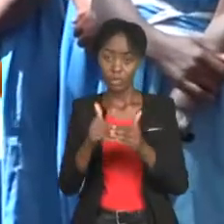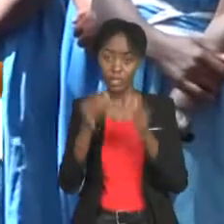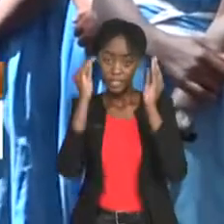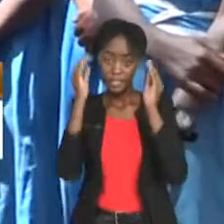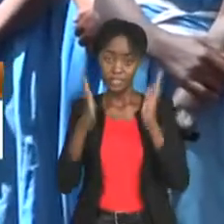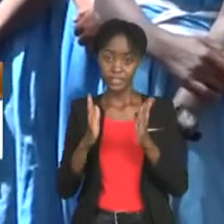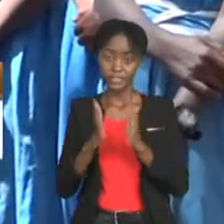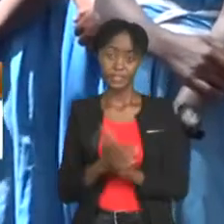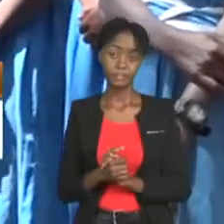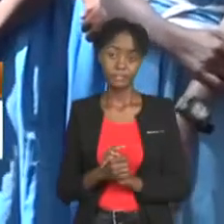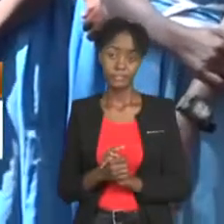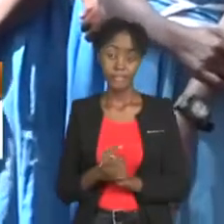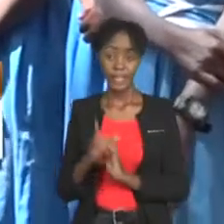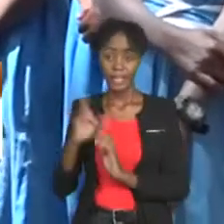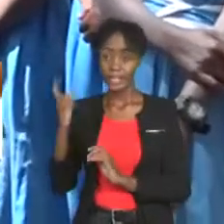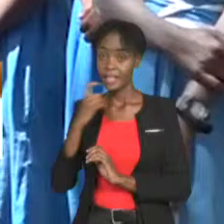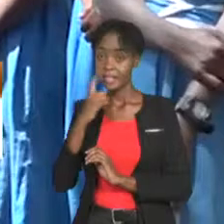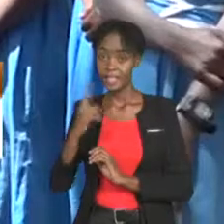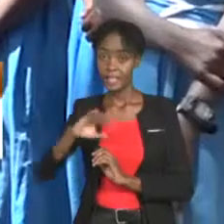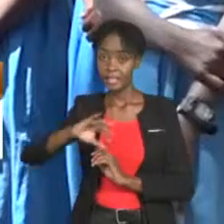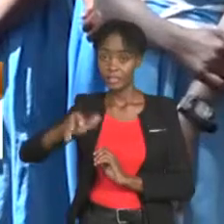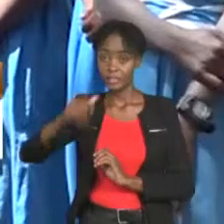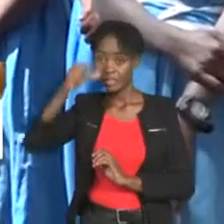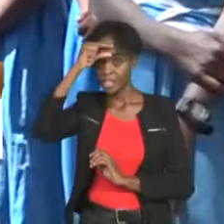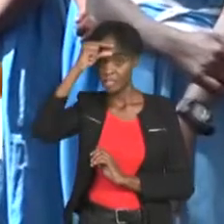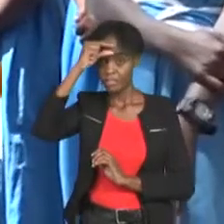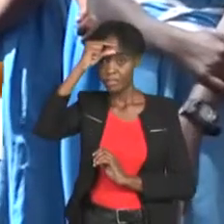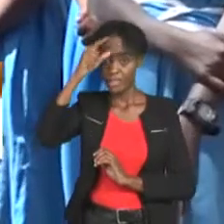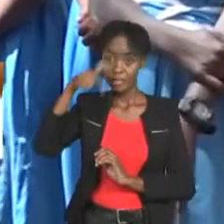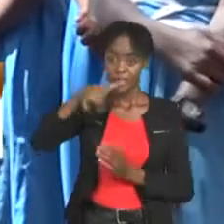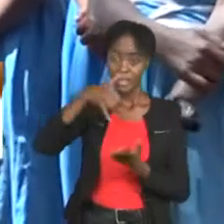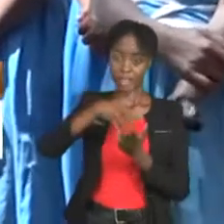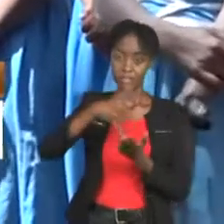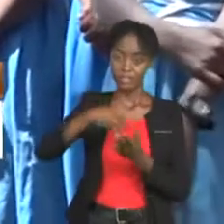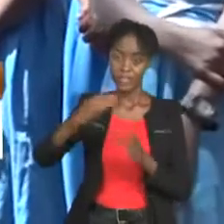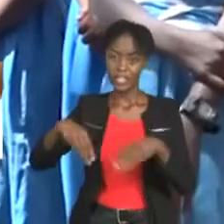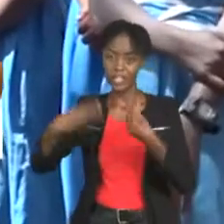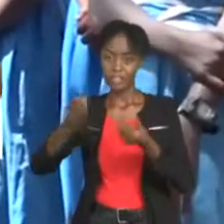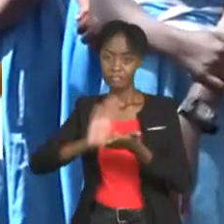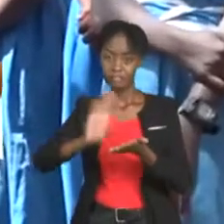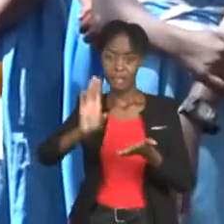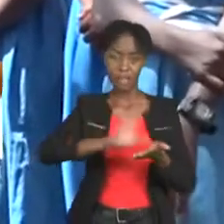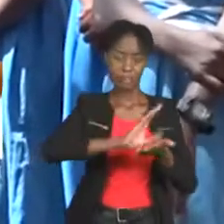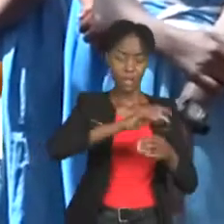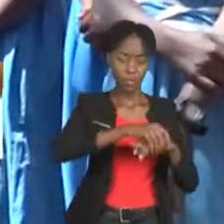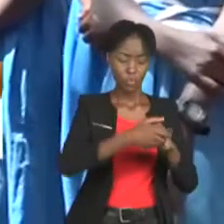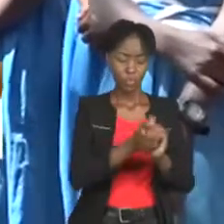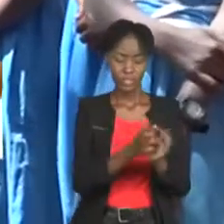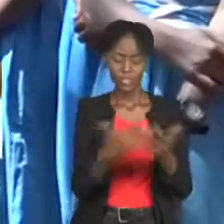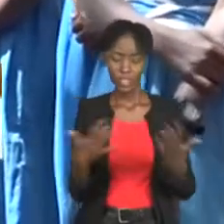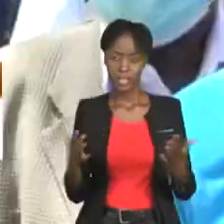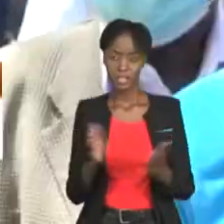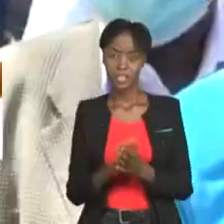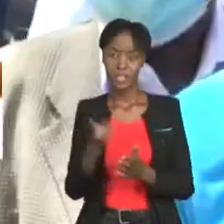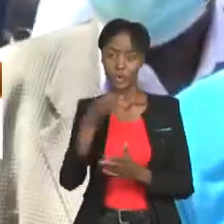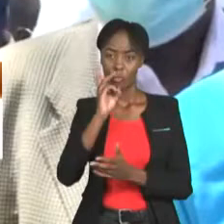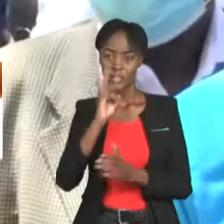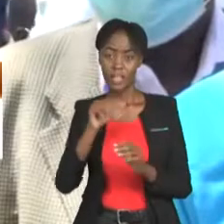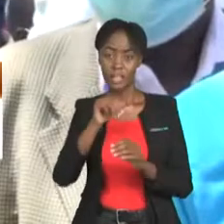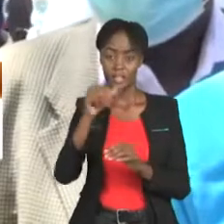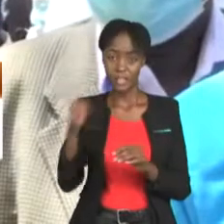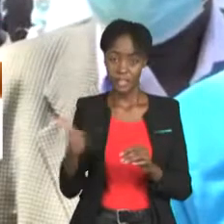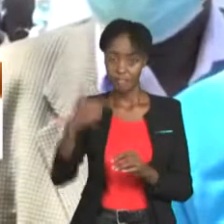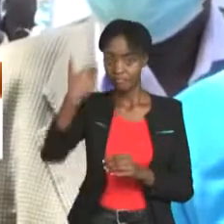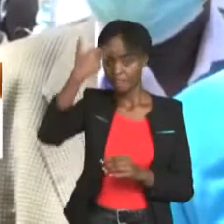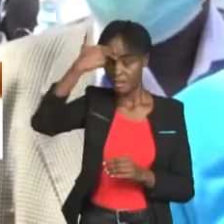kuwa serikali ya kaunti ilikuwa inachangia taasisi kadhaa barakoa, sabuni za kunawa mikono na vipima joto. My